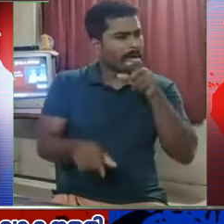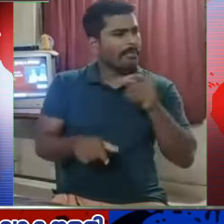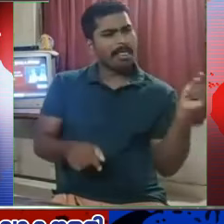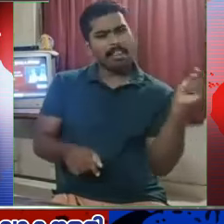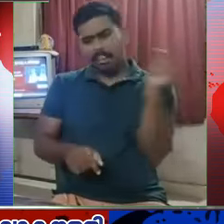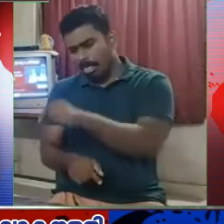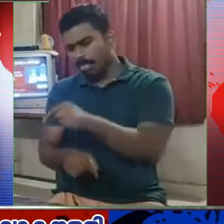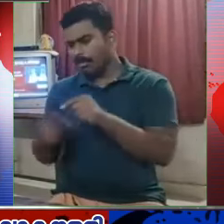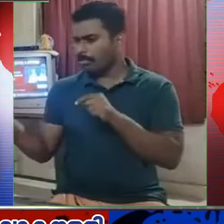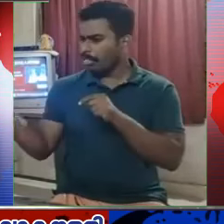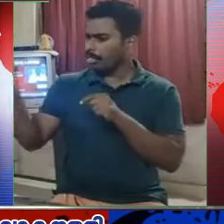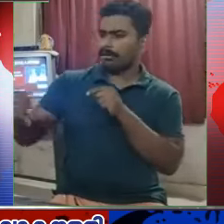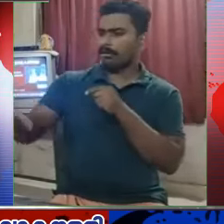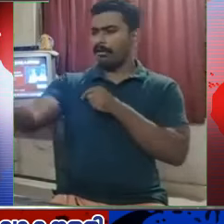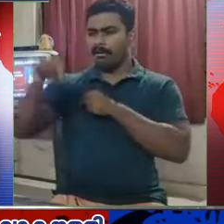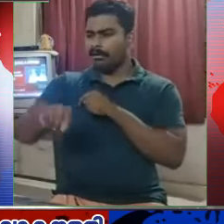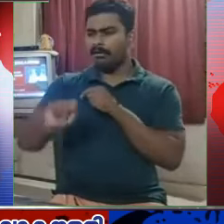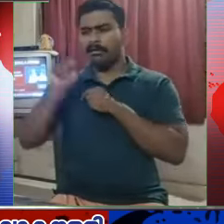നൽകിയിട്ടുണ്ട്.